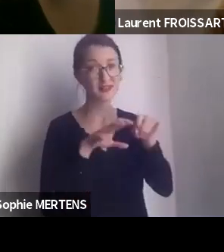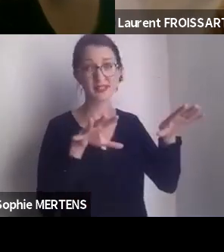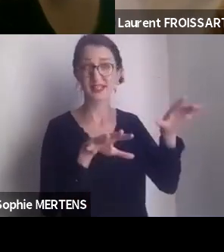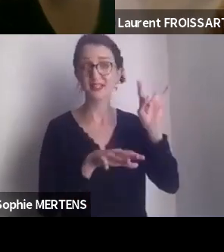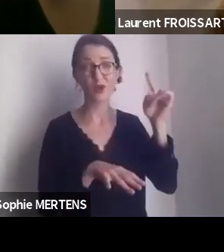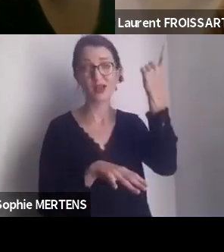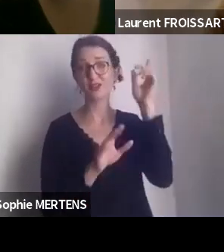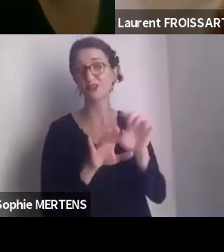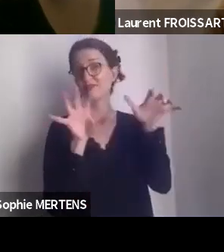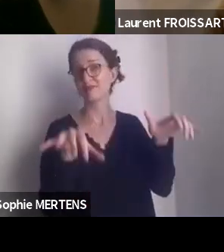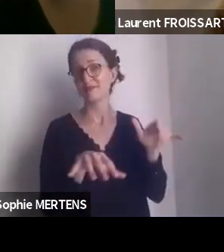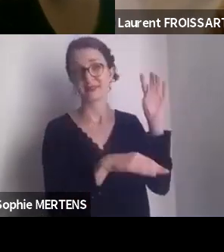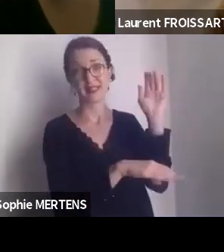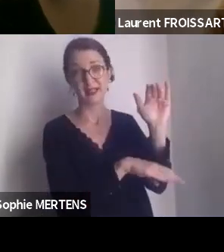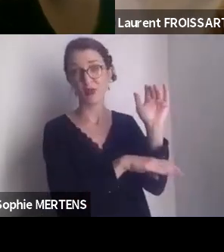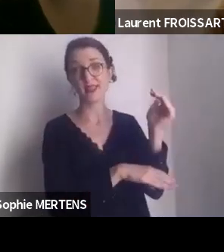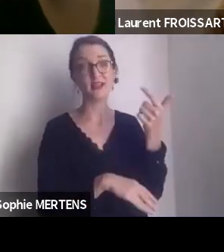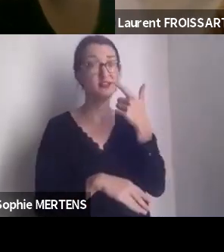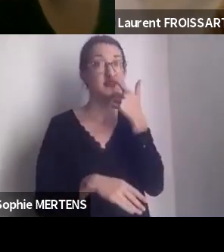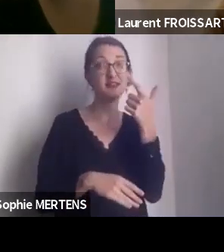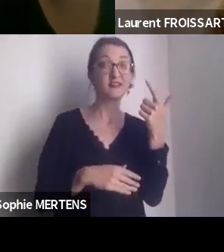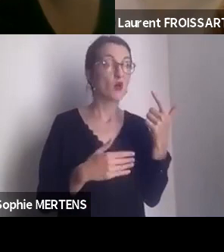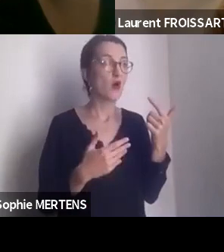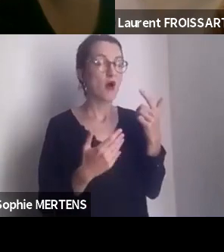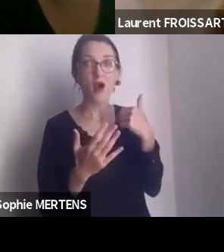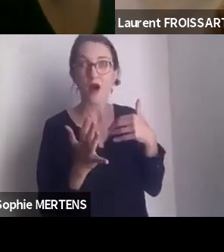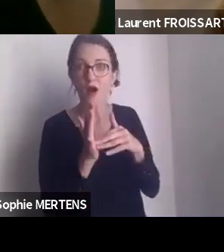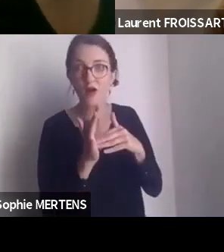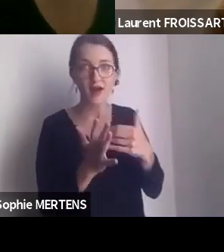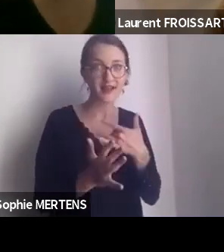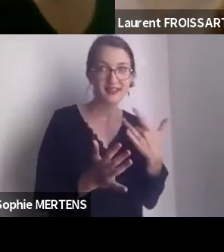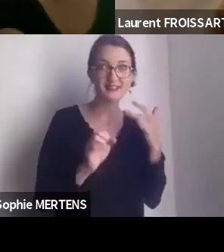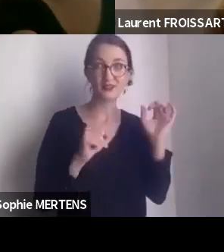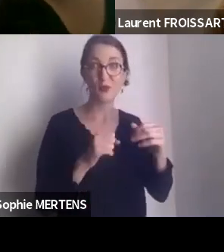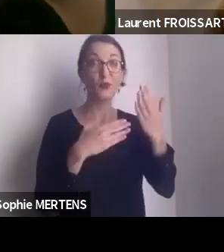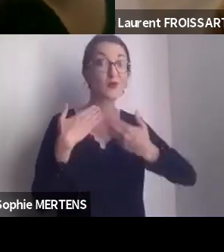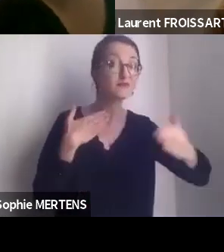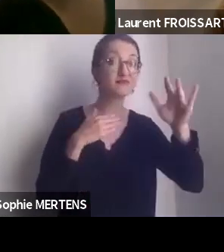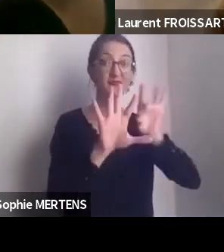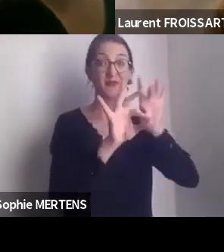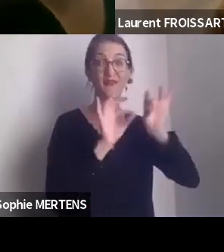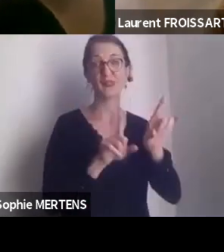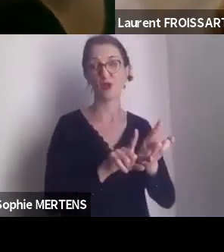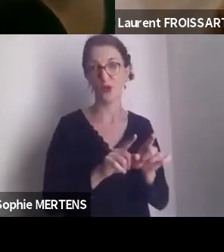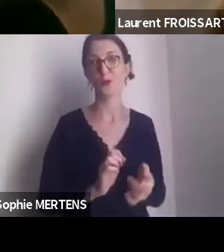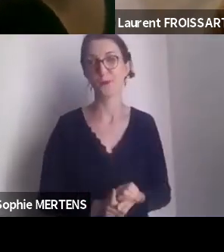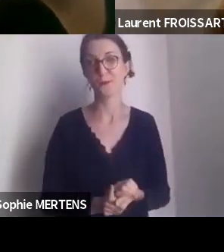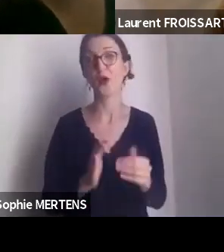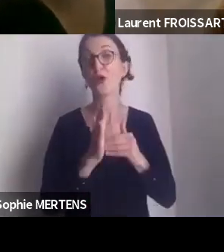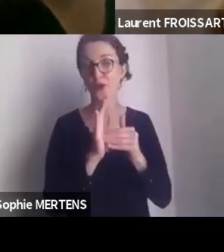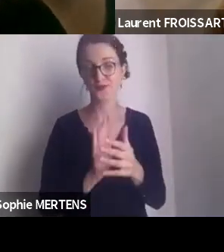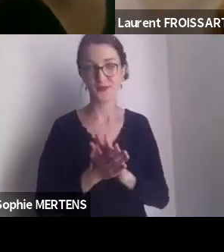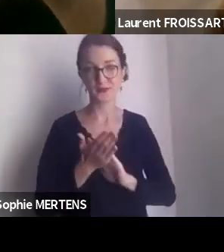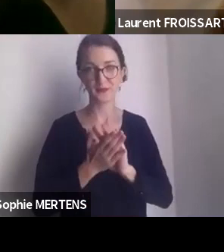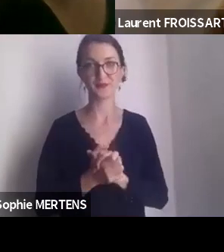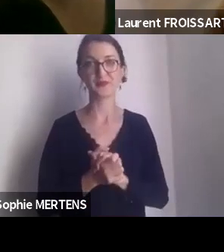faire intervenir dans les semaines ou mois à venir sur ce thème. Et donc, avant qu'on démarre le contenu, on avait évidemment